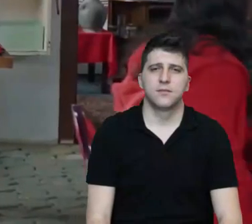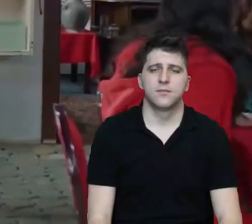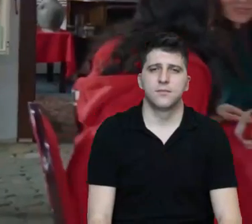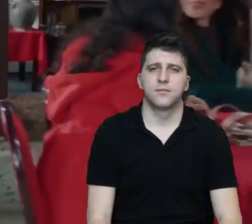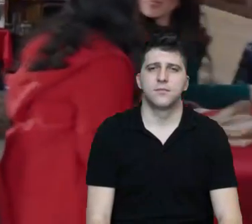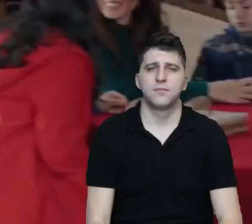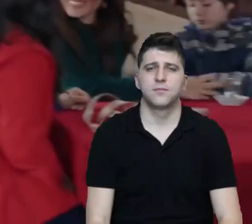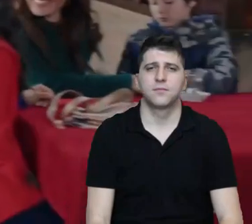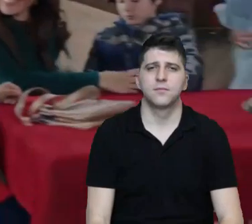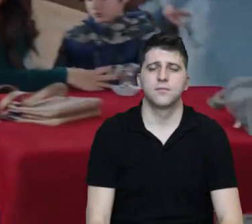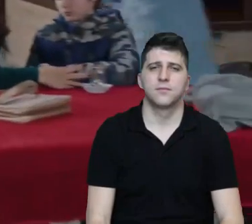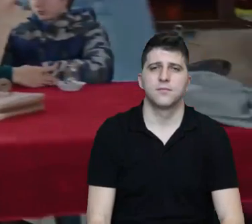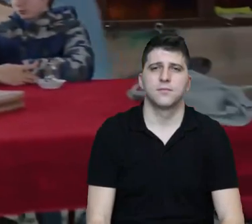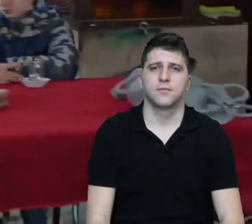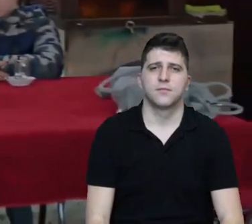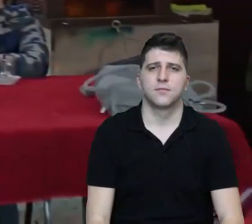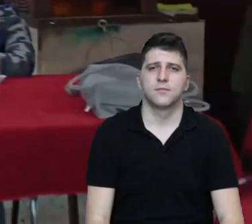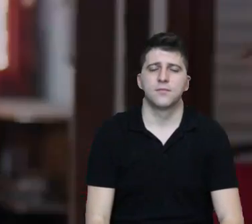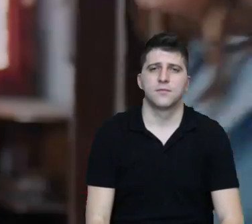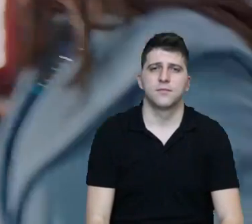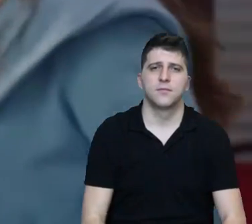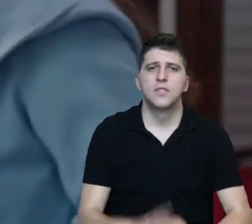Tuğba kahveye geldi.